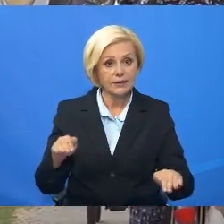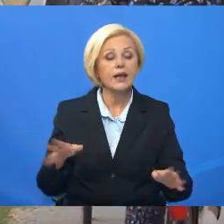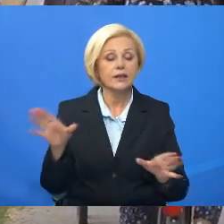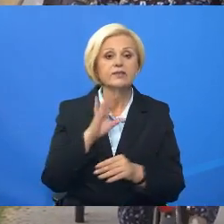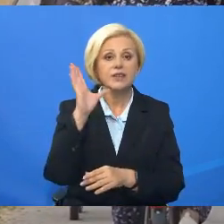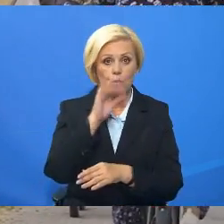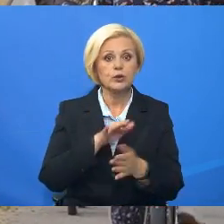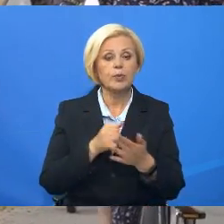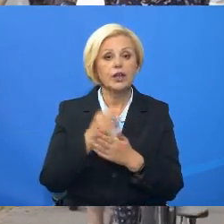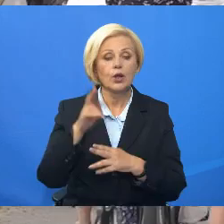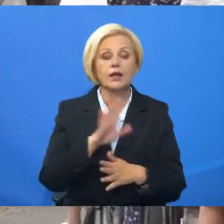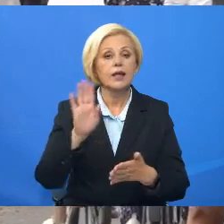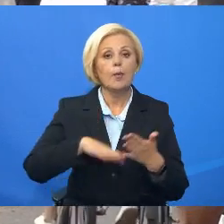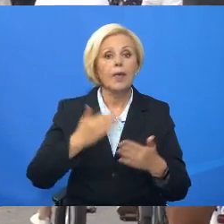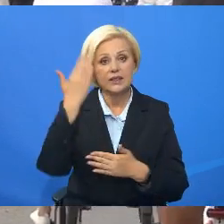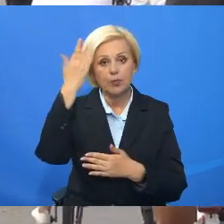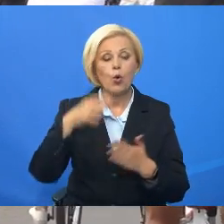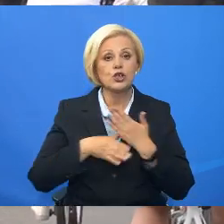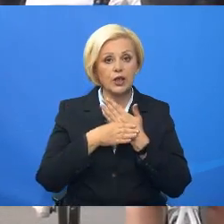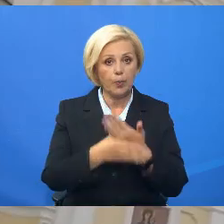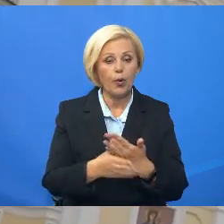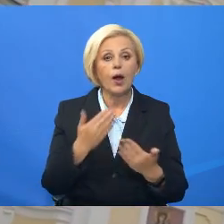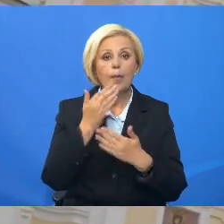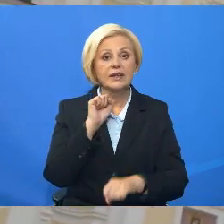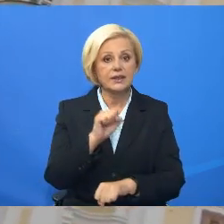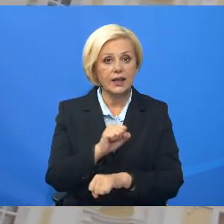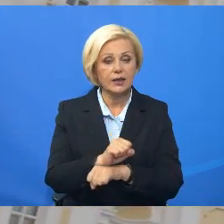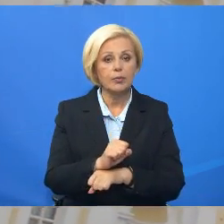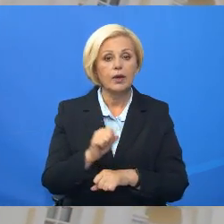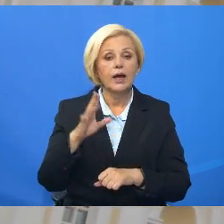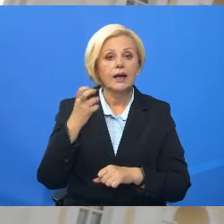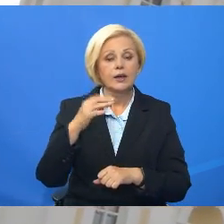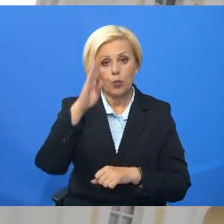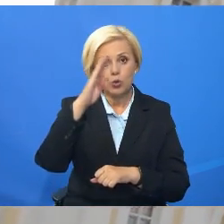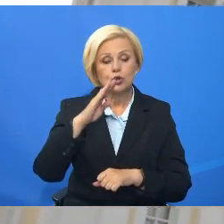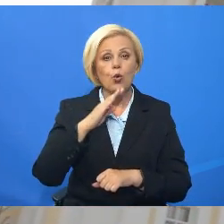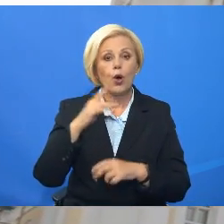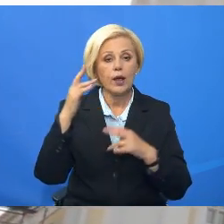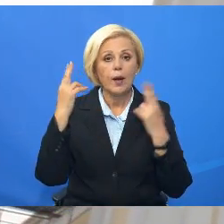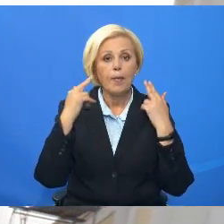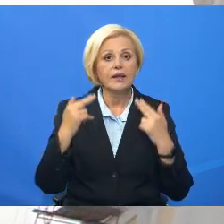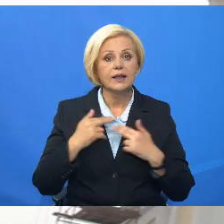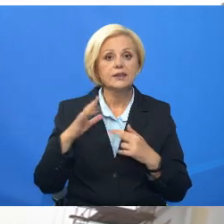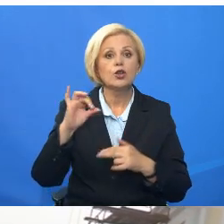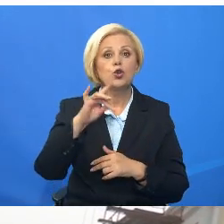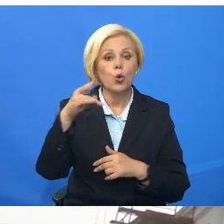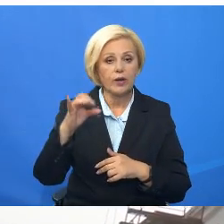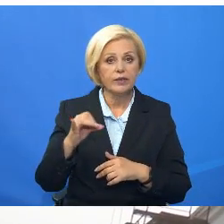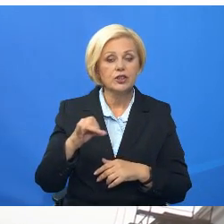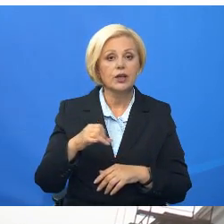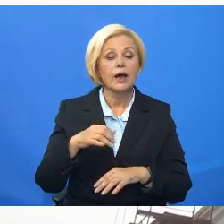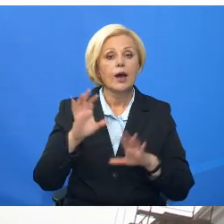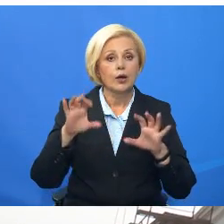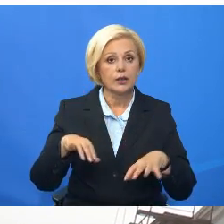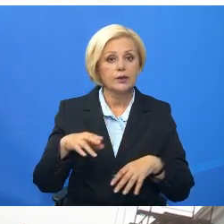без Божай дапамогі, кажуць удзельнікі. Апошнім прыпынкам стаў Раства Багародзічны мужчынскі манастыр у Юровичах. Намеснік манастыра ігумен